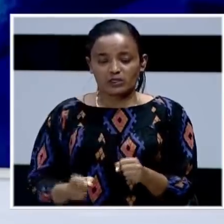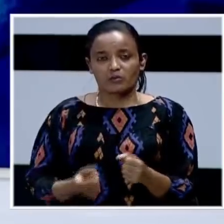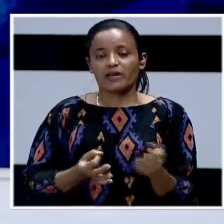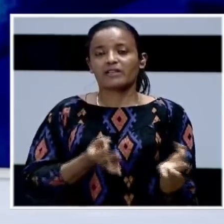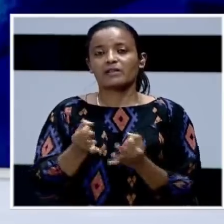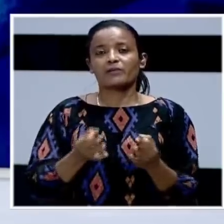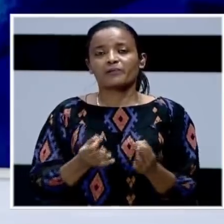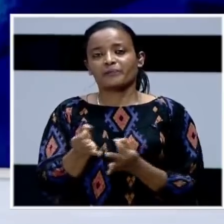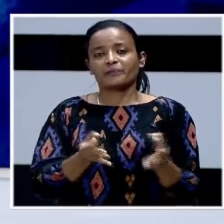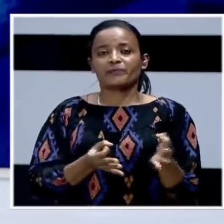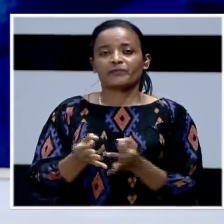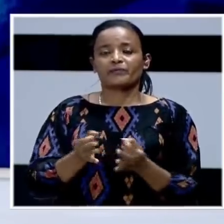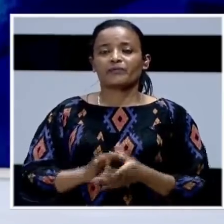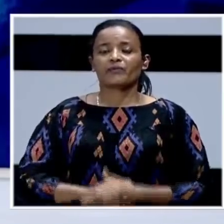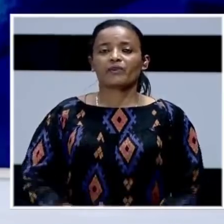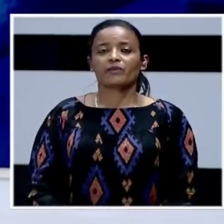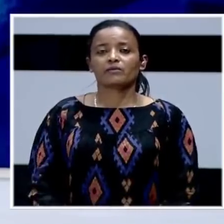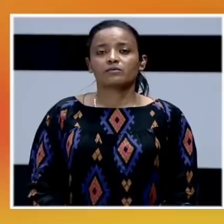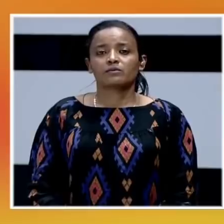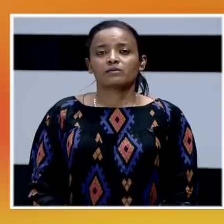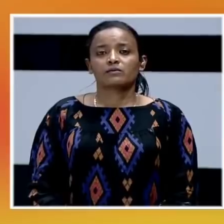بو دامور حيا كمس عبكار بو